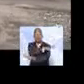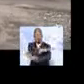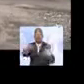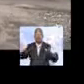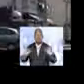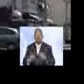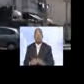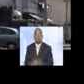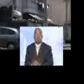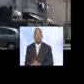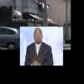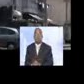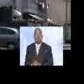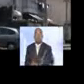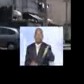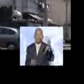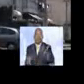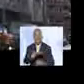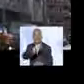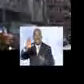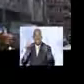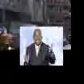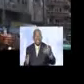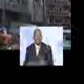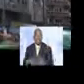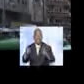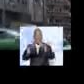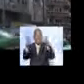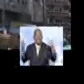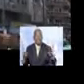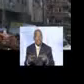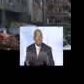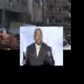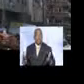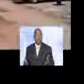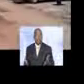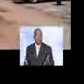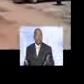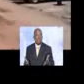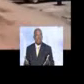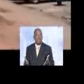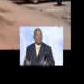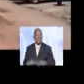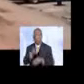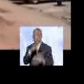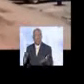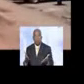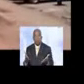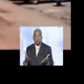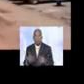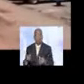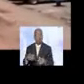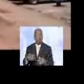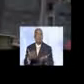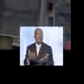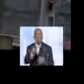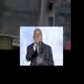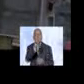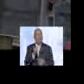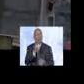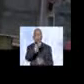Les domiciles, immeubles et autres sites publics ou privés occupés depuis la crise post-électorale par les ex-combattants ou